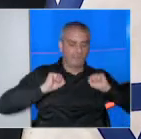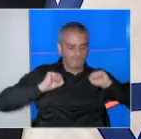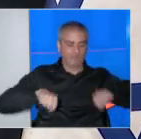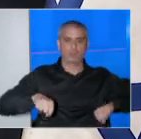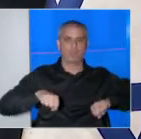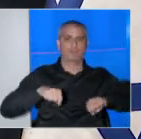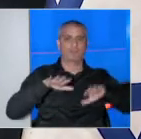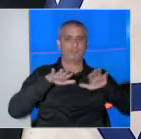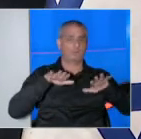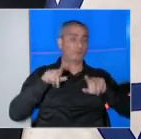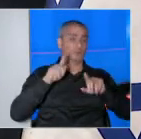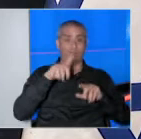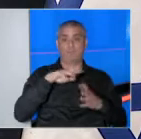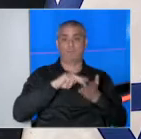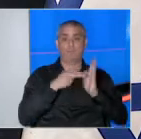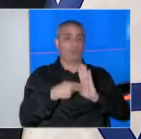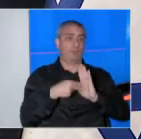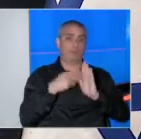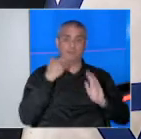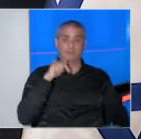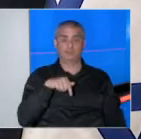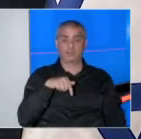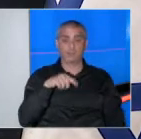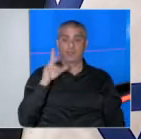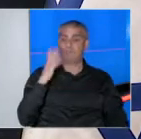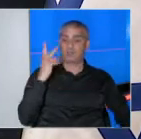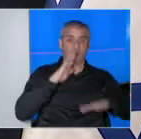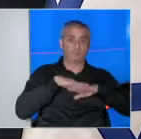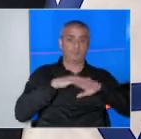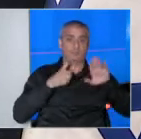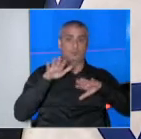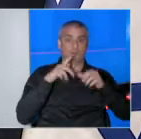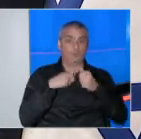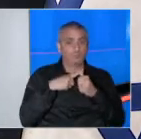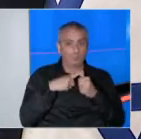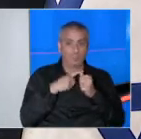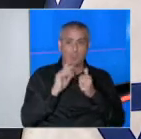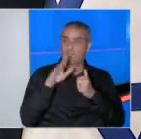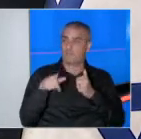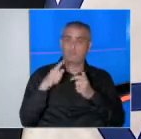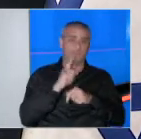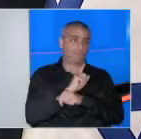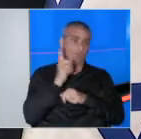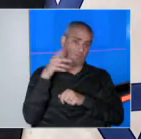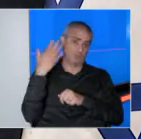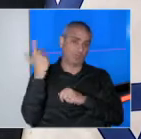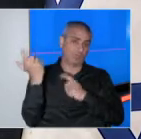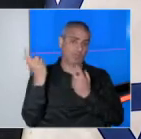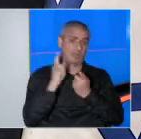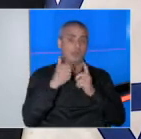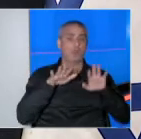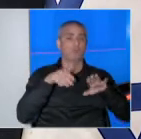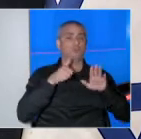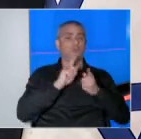והדומיננטי בממשלה ובמערכת הפוליטית, עת שיכהן כראש הממשלה וגם בעת שיכהן